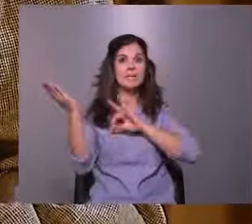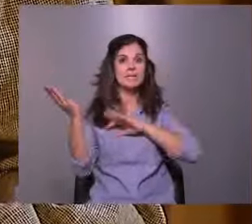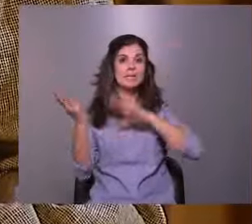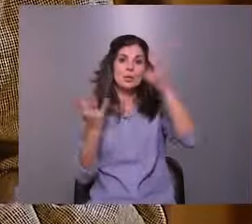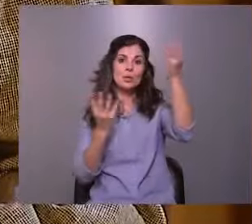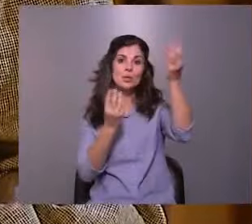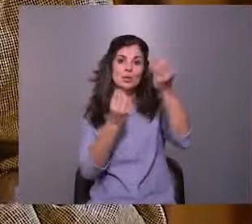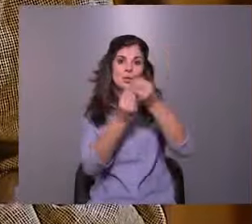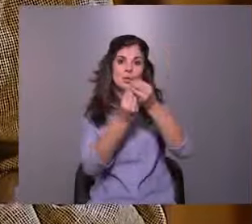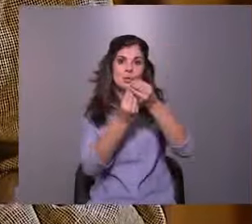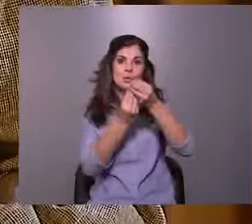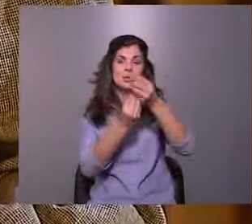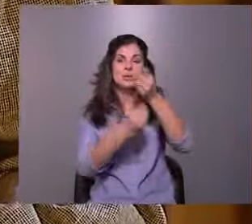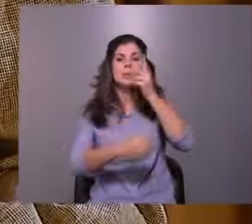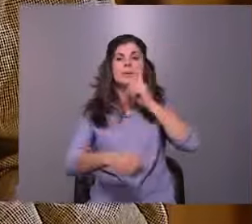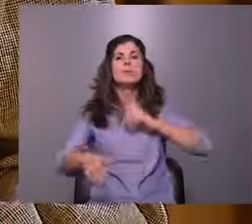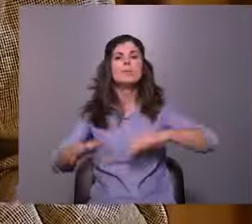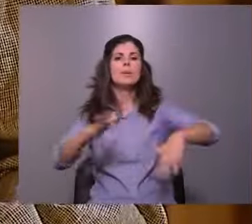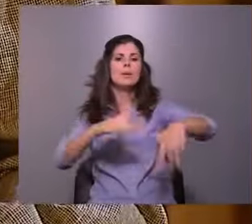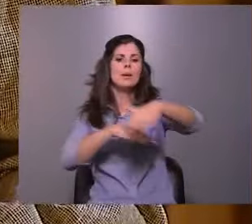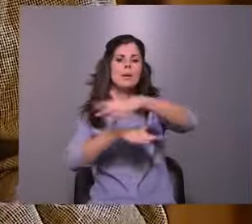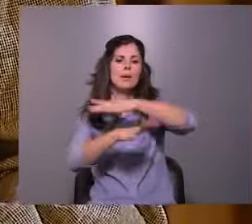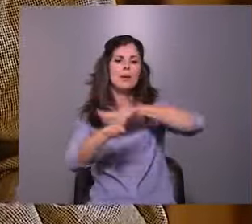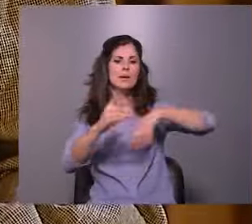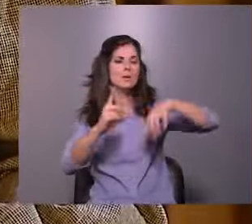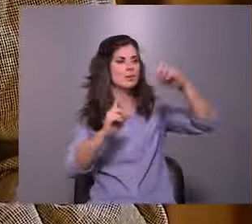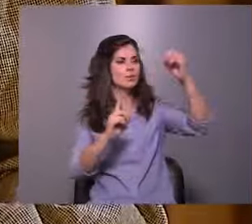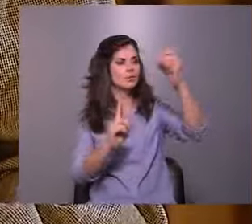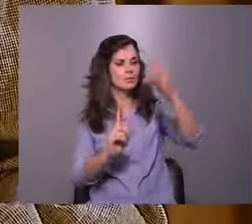vos entrailles, est béni.